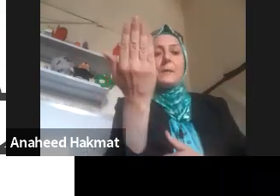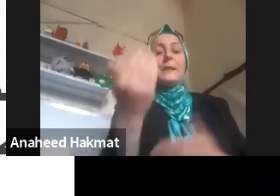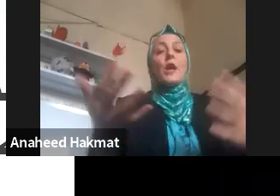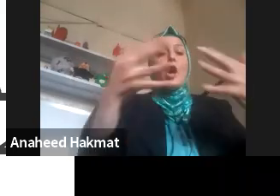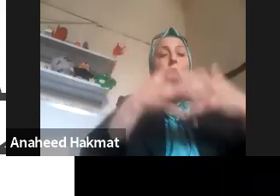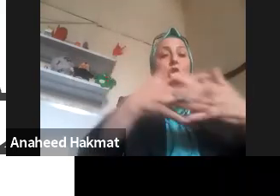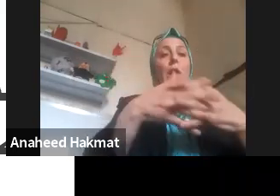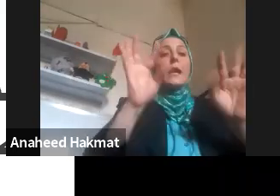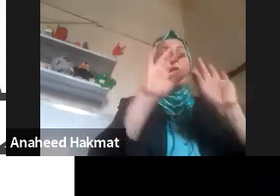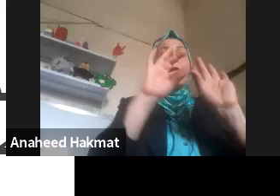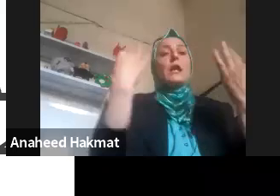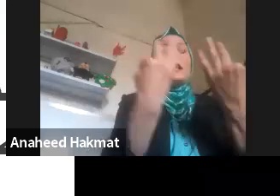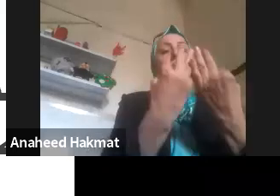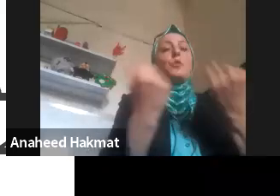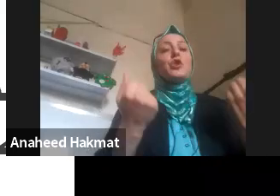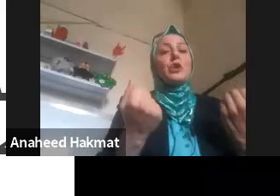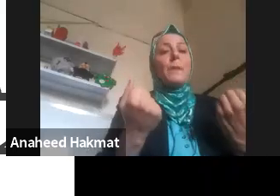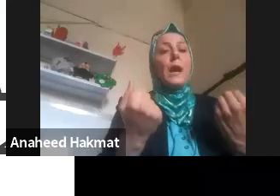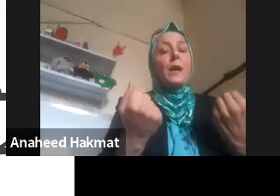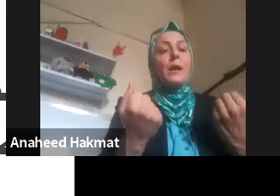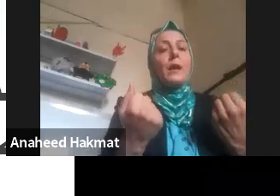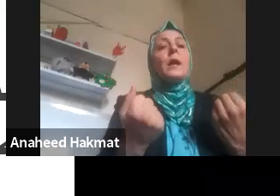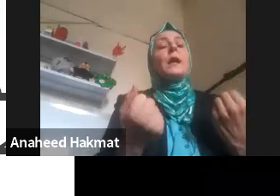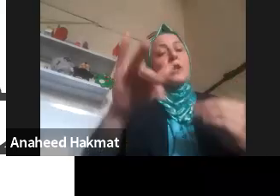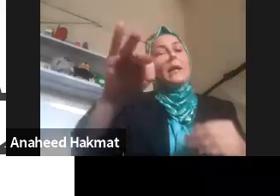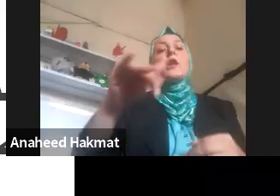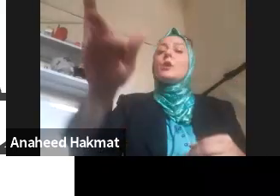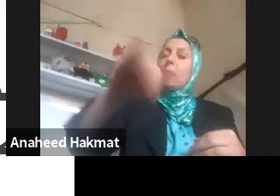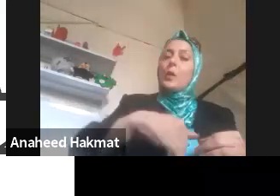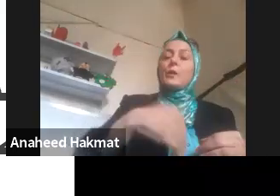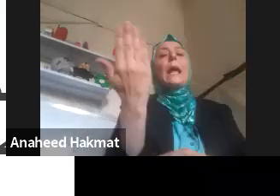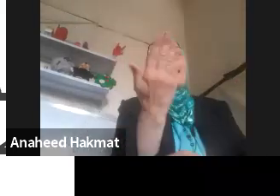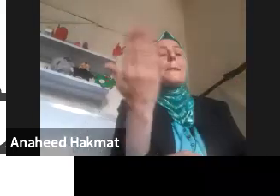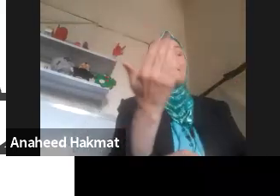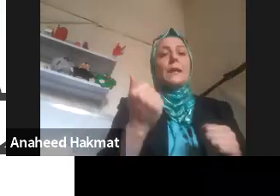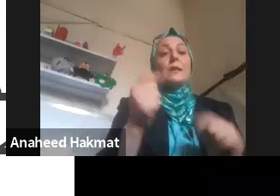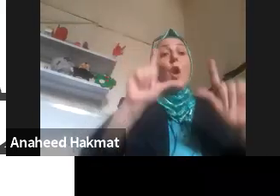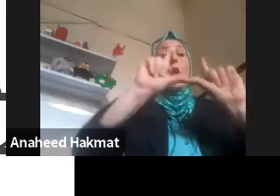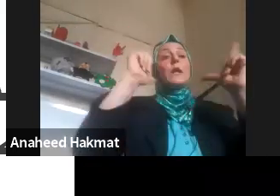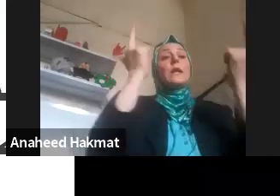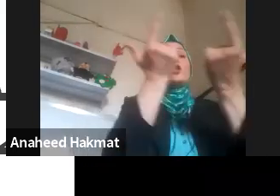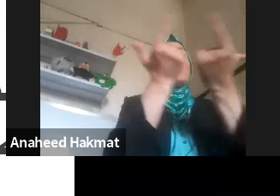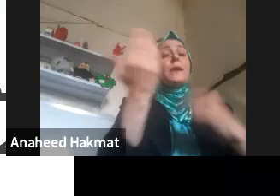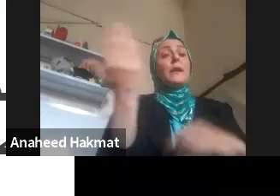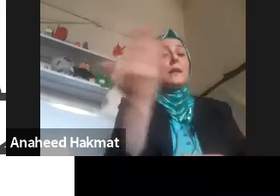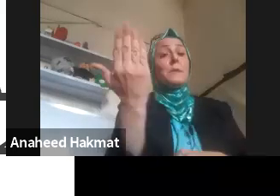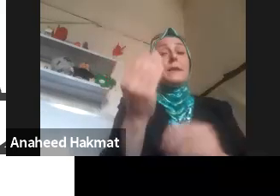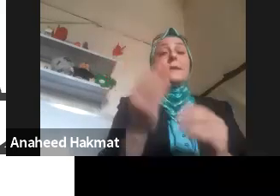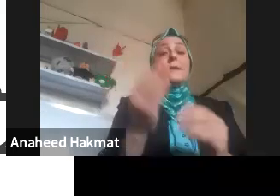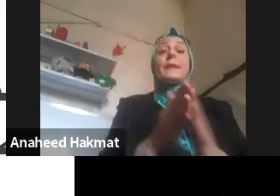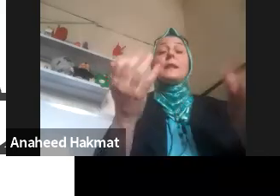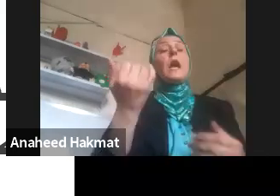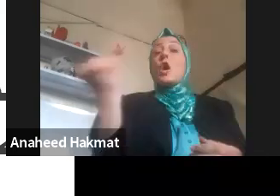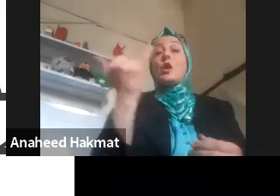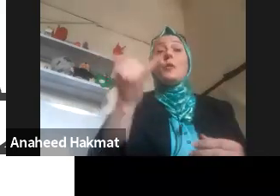فتح المدرسة. واللجان المدرسية كثير مهم نقعد معها، نحط معها خطط بميزانيات، نحط